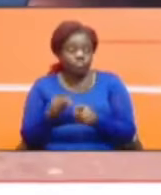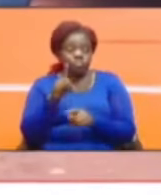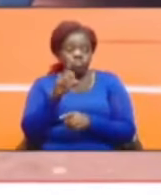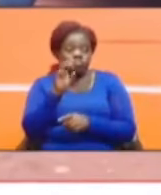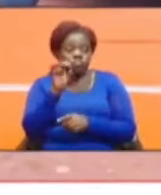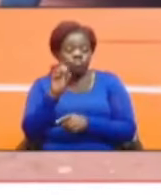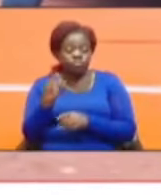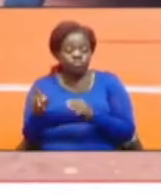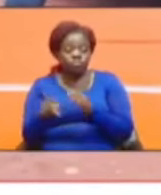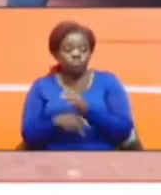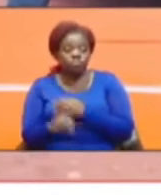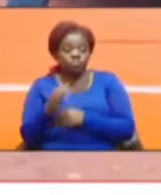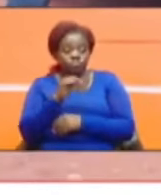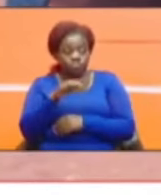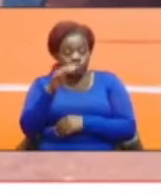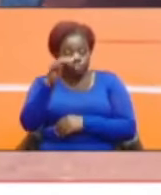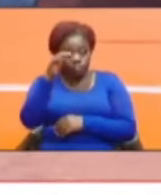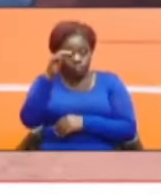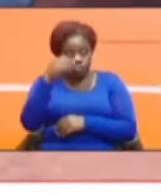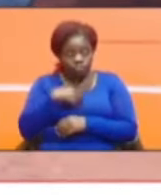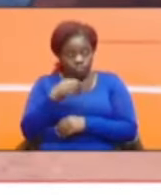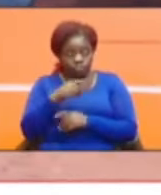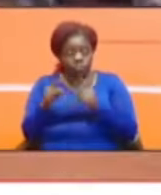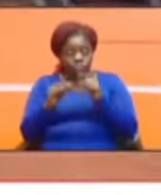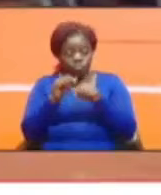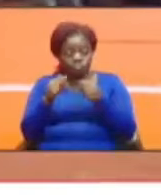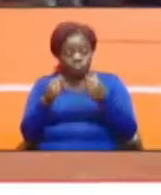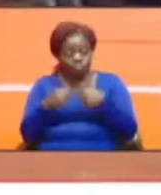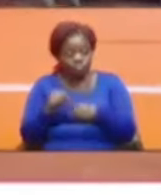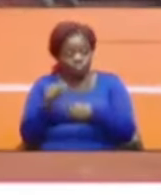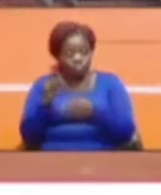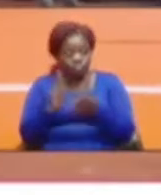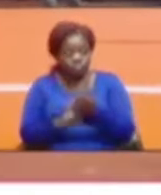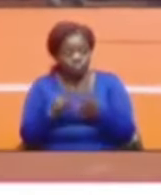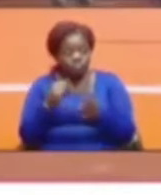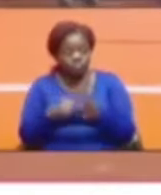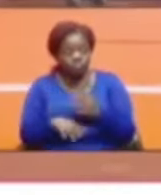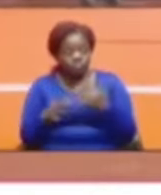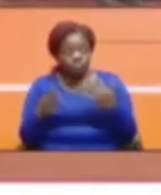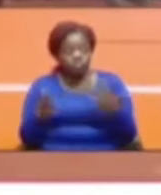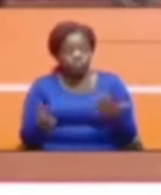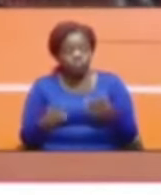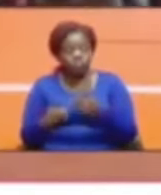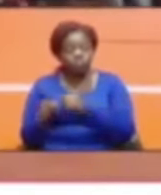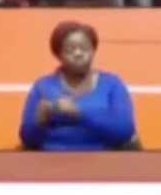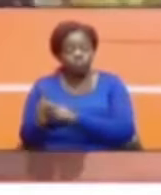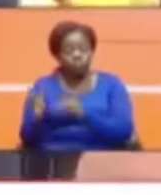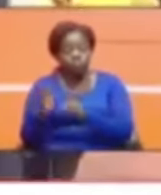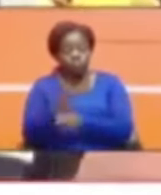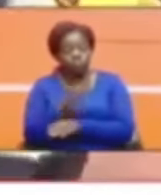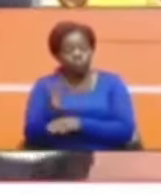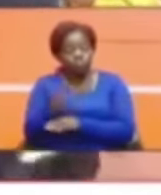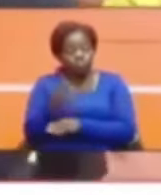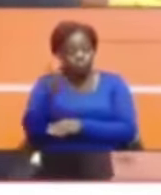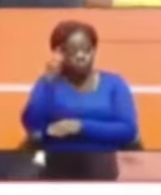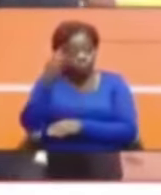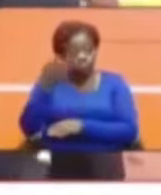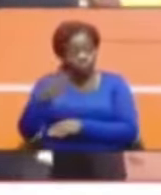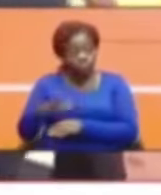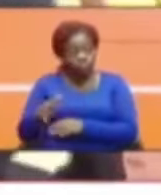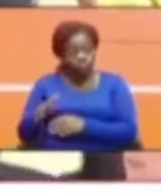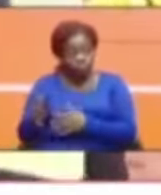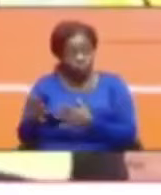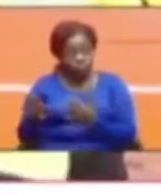amyuka omwogezi w'amagye ayogedde ku ttemu lino n'akasanga omugenzi bwe yakuumako kwe yali minisita omubeezi w'amazzi